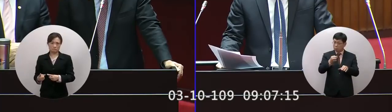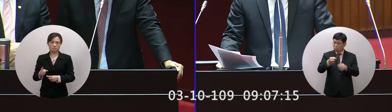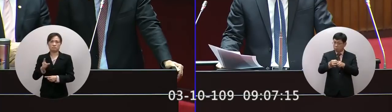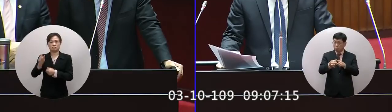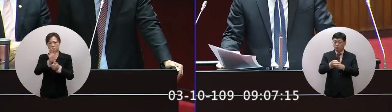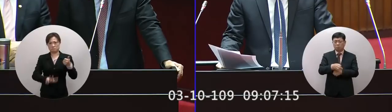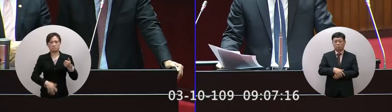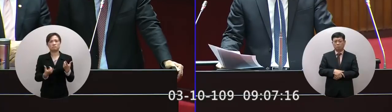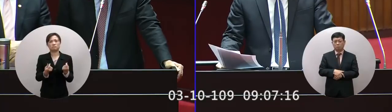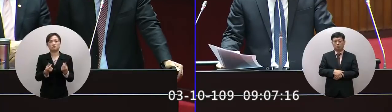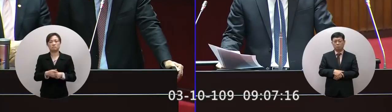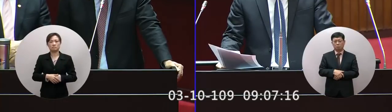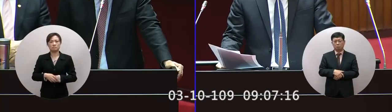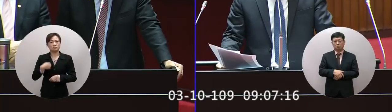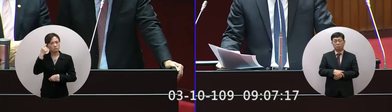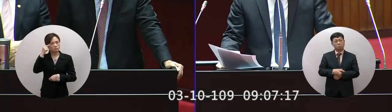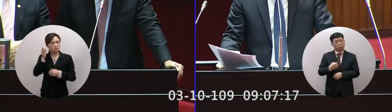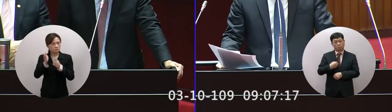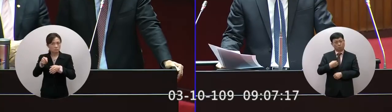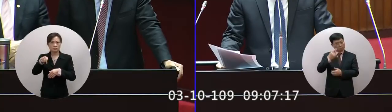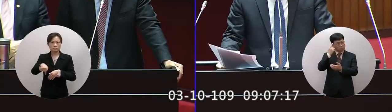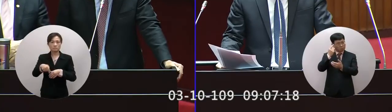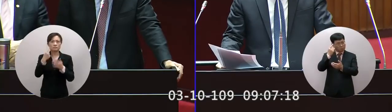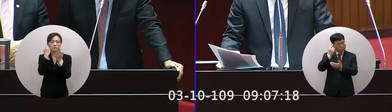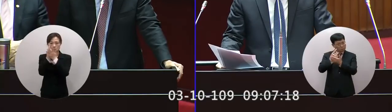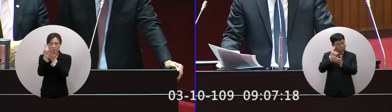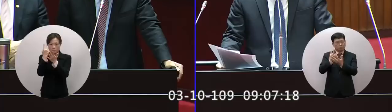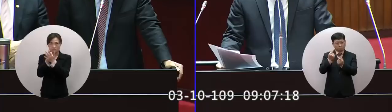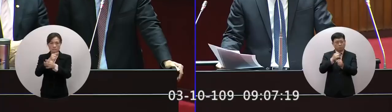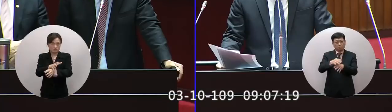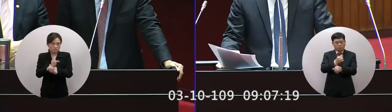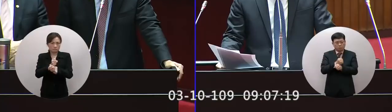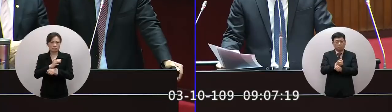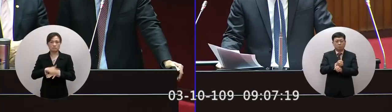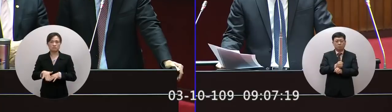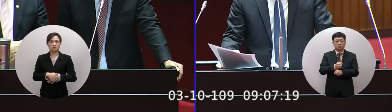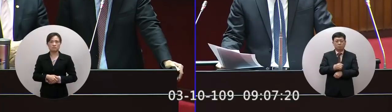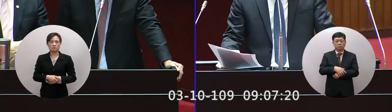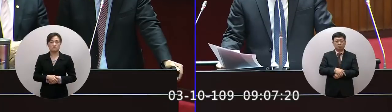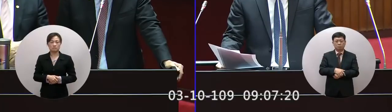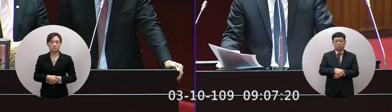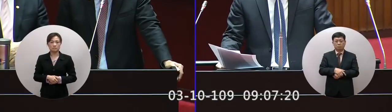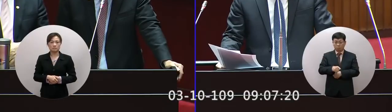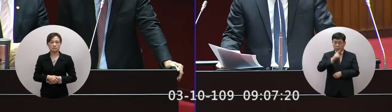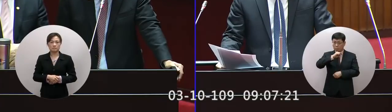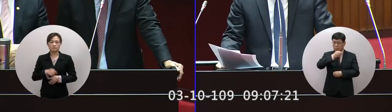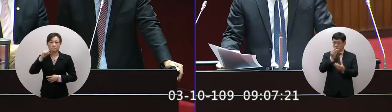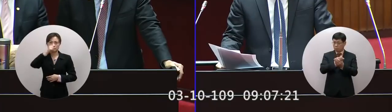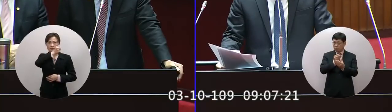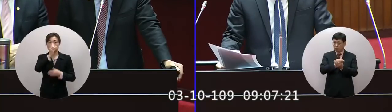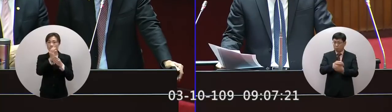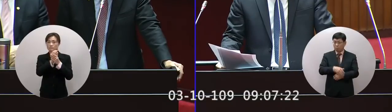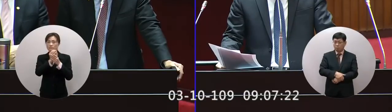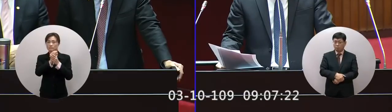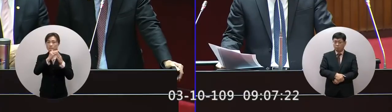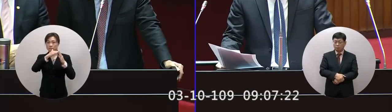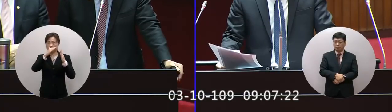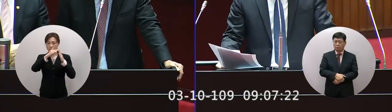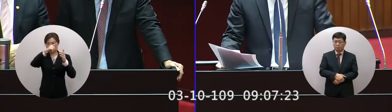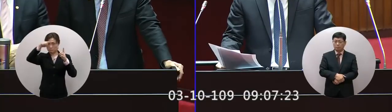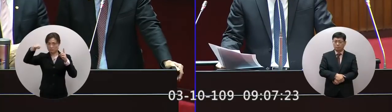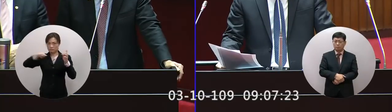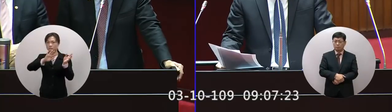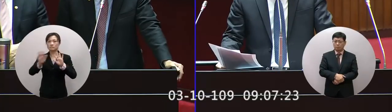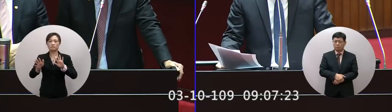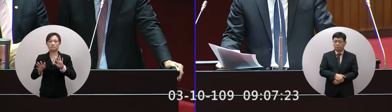想，这个部分，我们每日都会注意整个 对 台股的这个状况